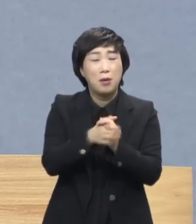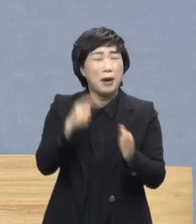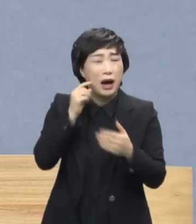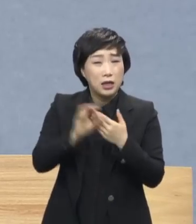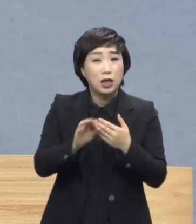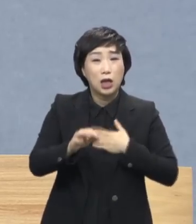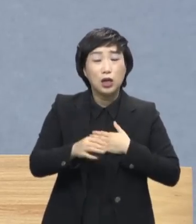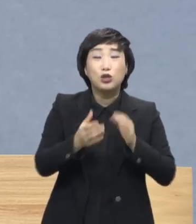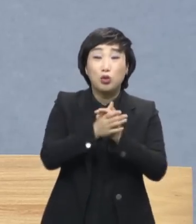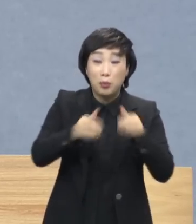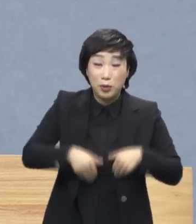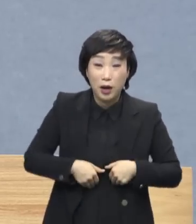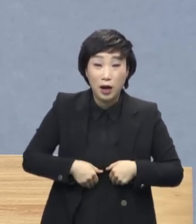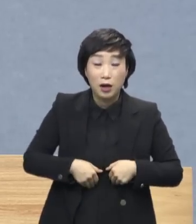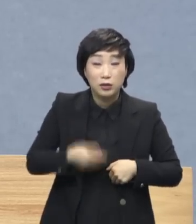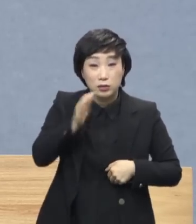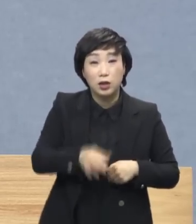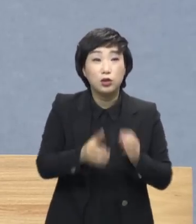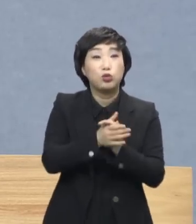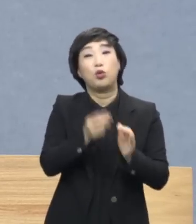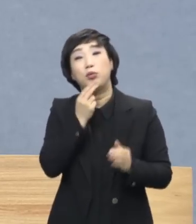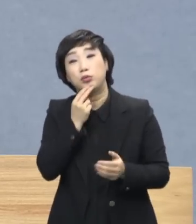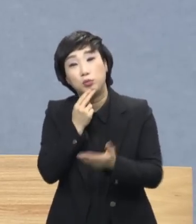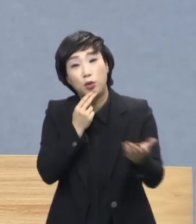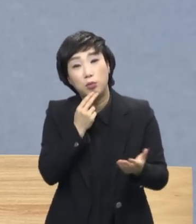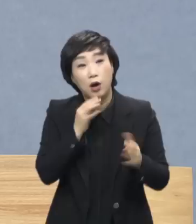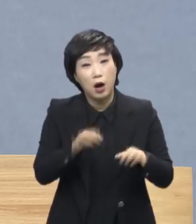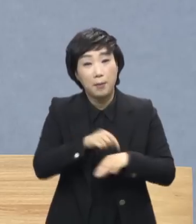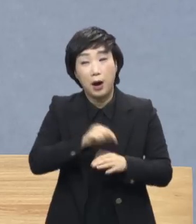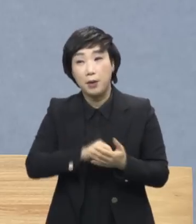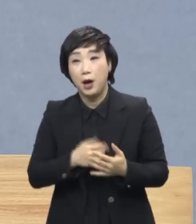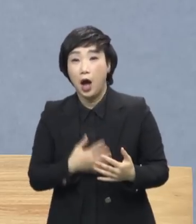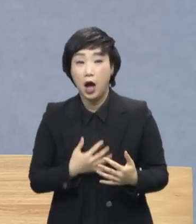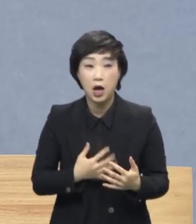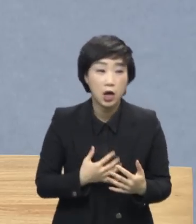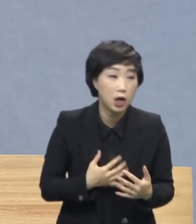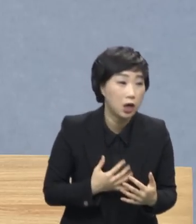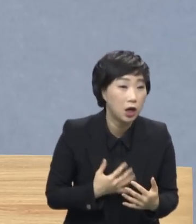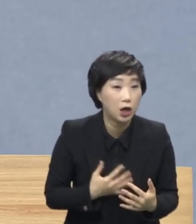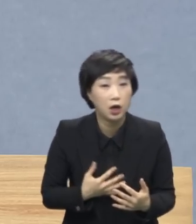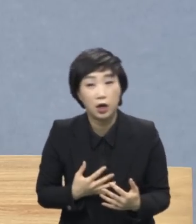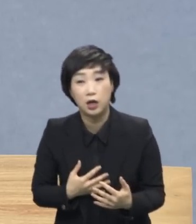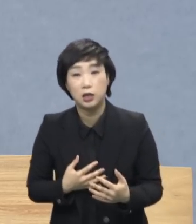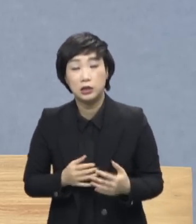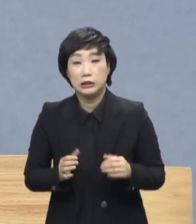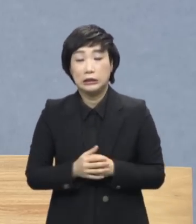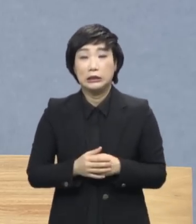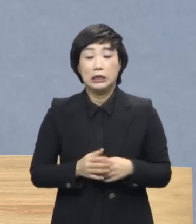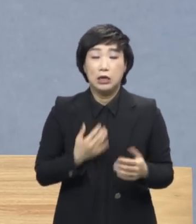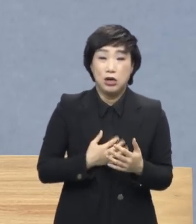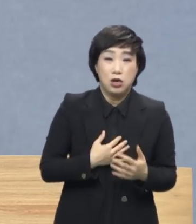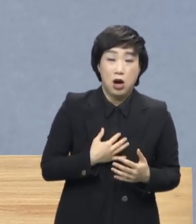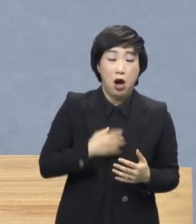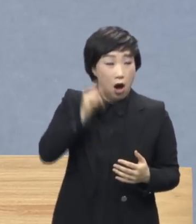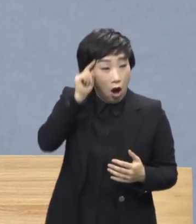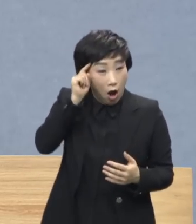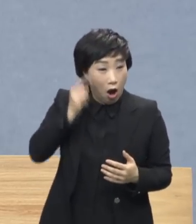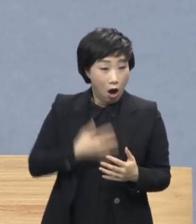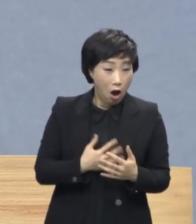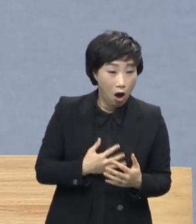만약에 해야 되는데 기도를 못할 때 막 속에서 덜덜덜덜 떨리는 막 금단현상이 일어날 만큼